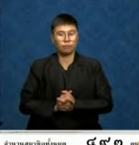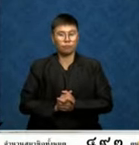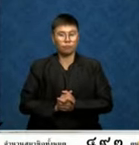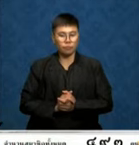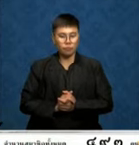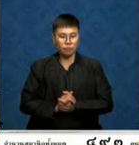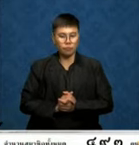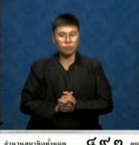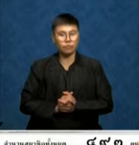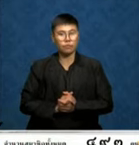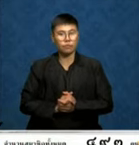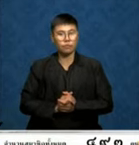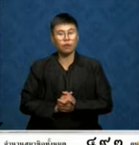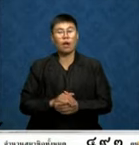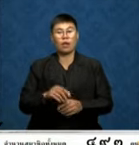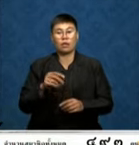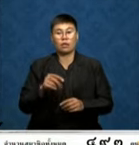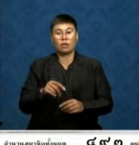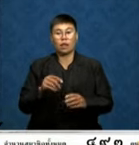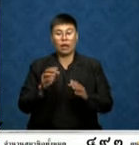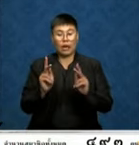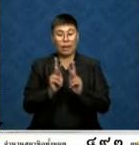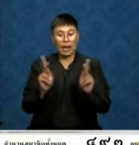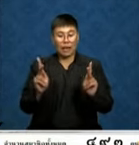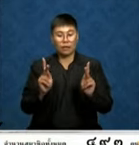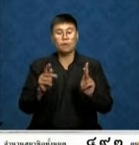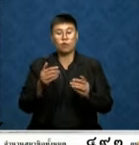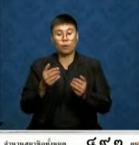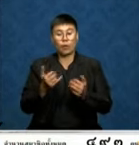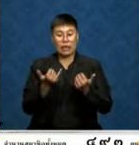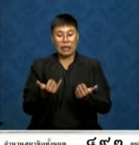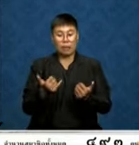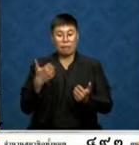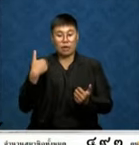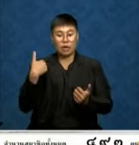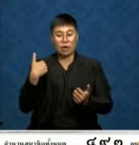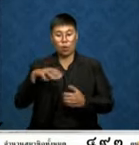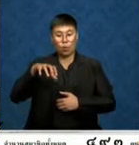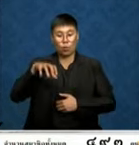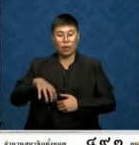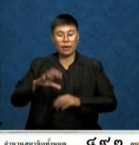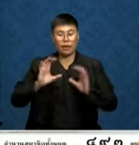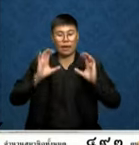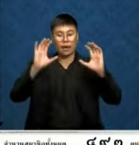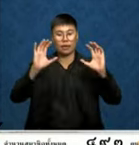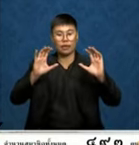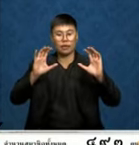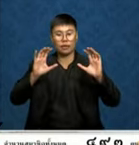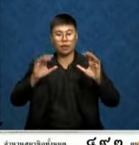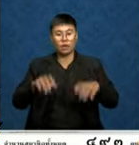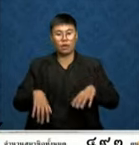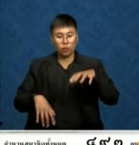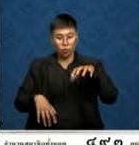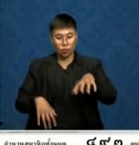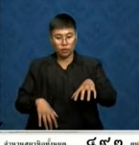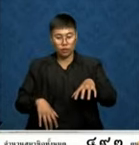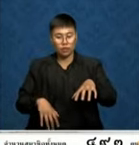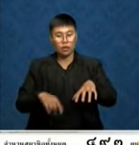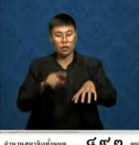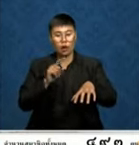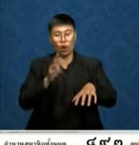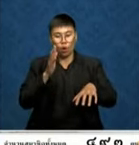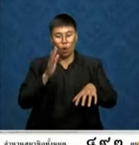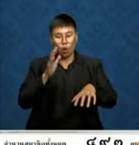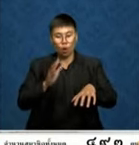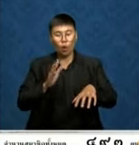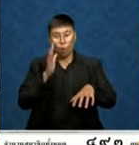เรื่องของสัดส่วนคณะกรรมการครับปัจจุบันเนี่ยมีหน่วยงานราชการ1ใน3ของคณะกรรมการกองทุ